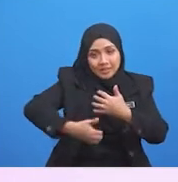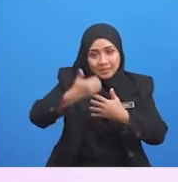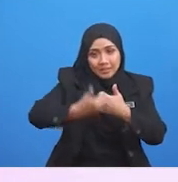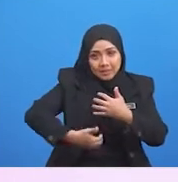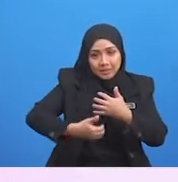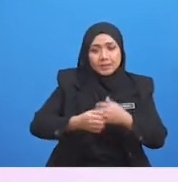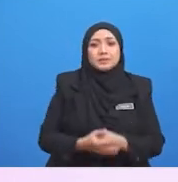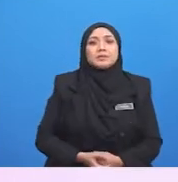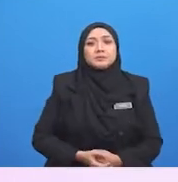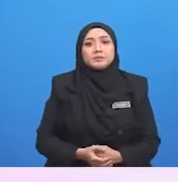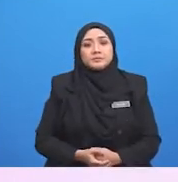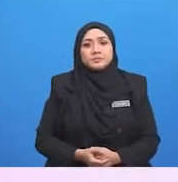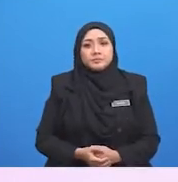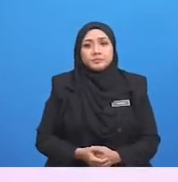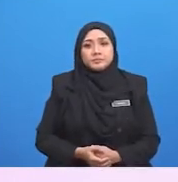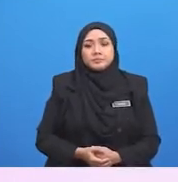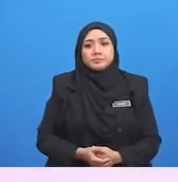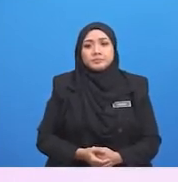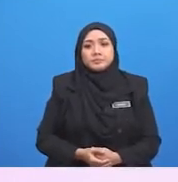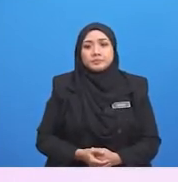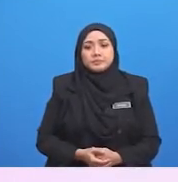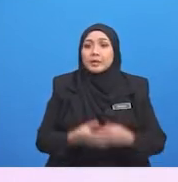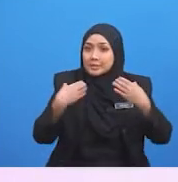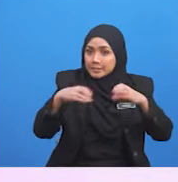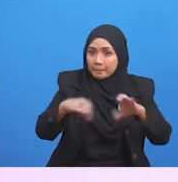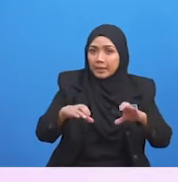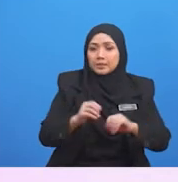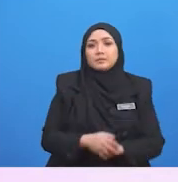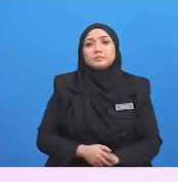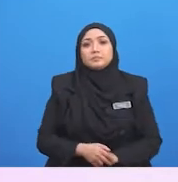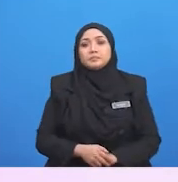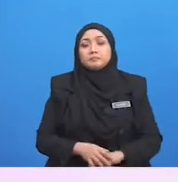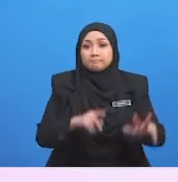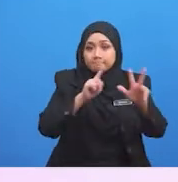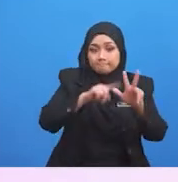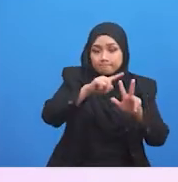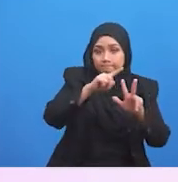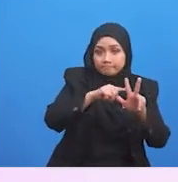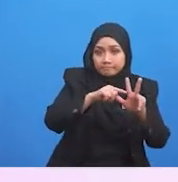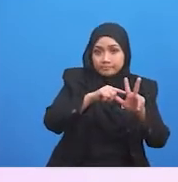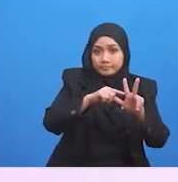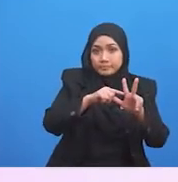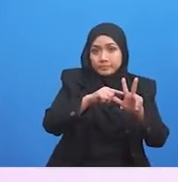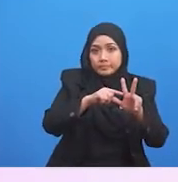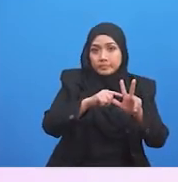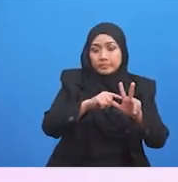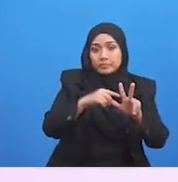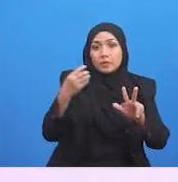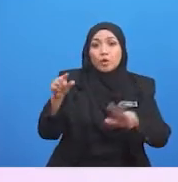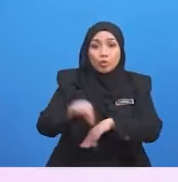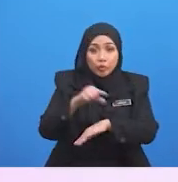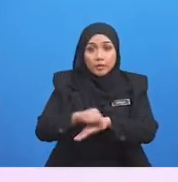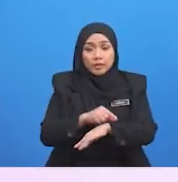jual terus pada peruncit, peruncit terus jual pada pengguna. Cepat. Yang ketiga adalah saluran agihan yang mana